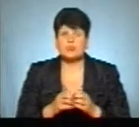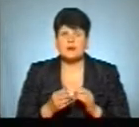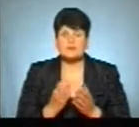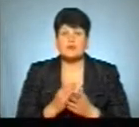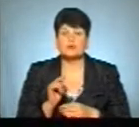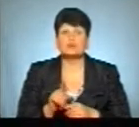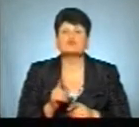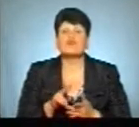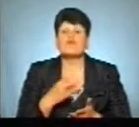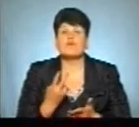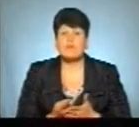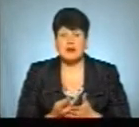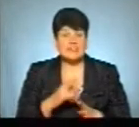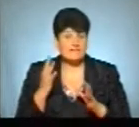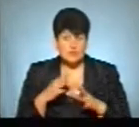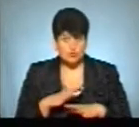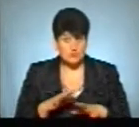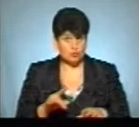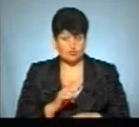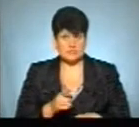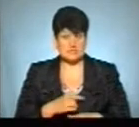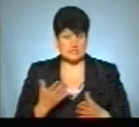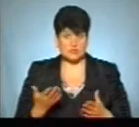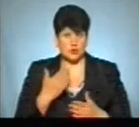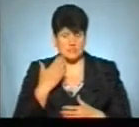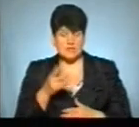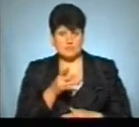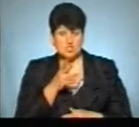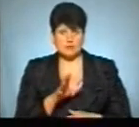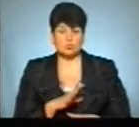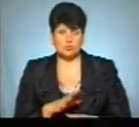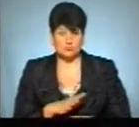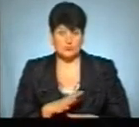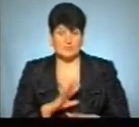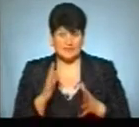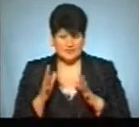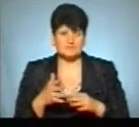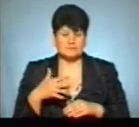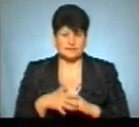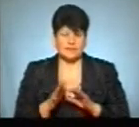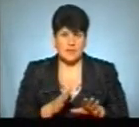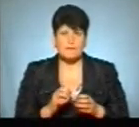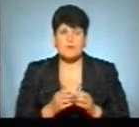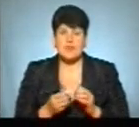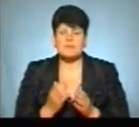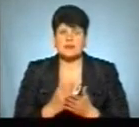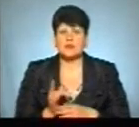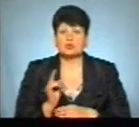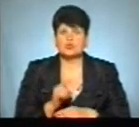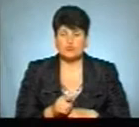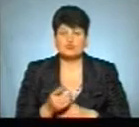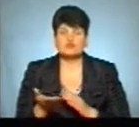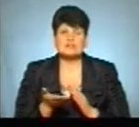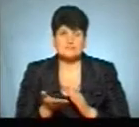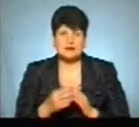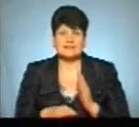таки впало. Вітру ж не було сильного останнім часом, бо якщо буревій, це зрозуміло. Проблема полягає в тому, що спил дерева